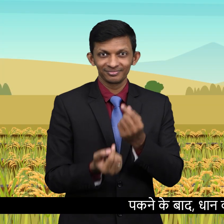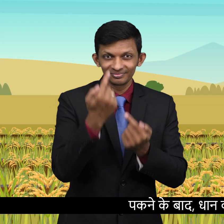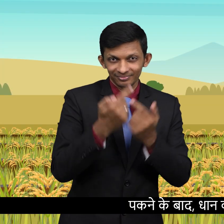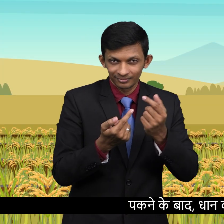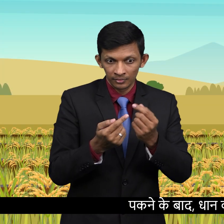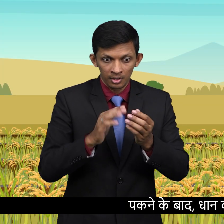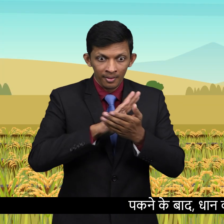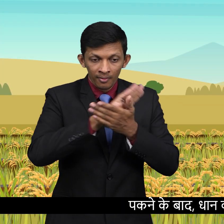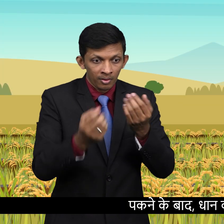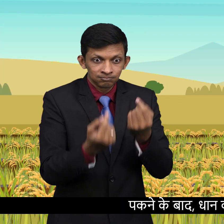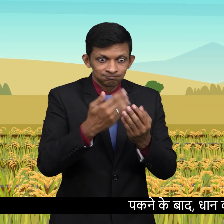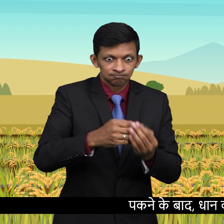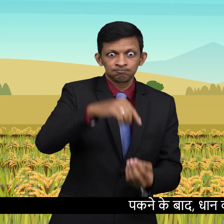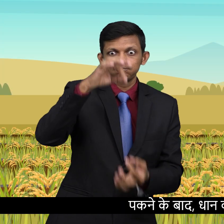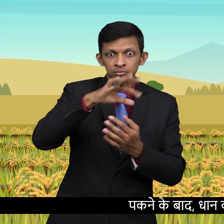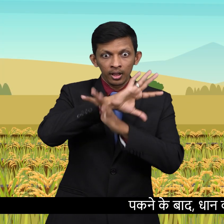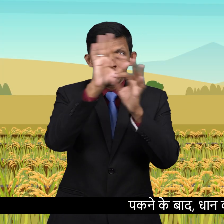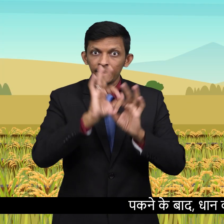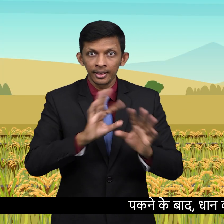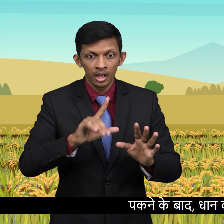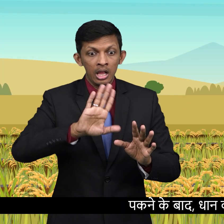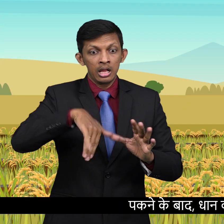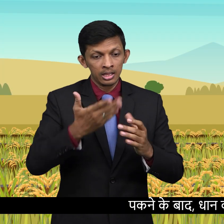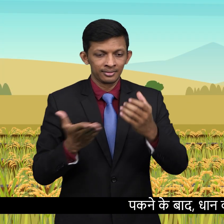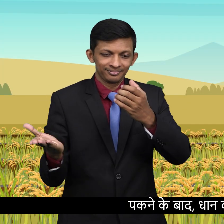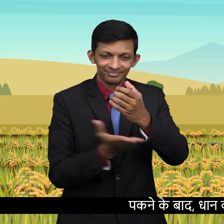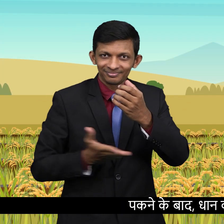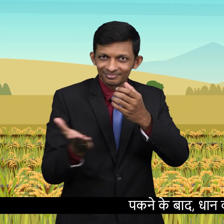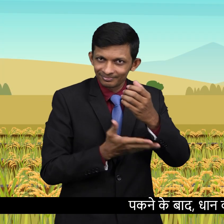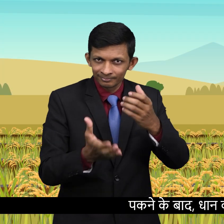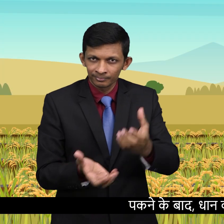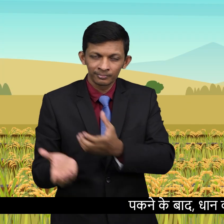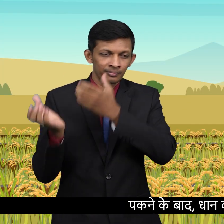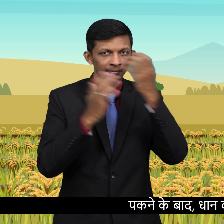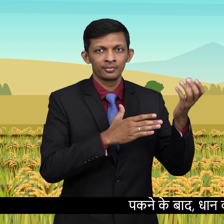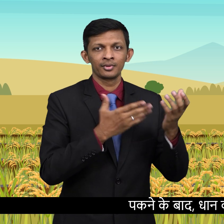पकने के बाद धान की फसल की कटाई की जाती है।